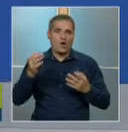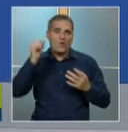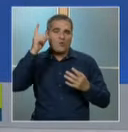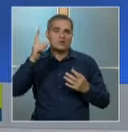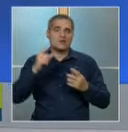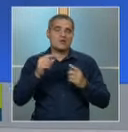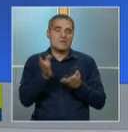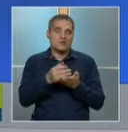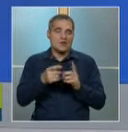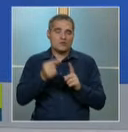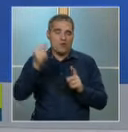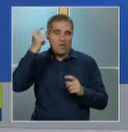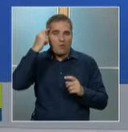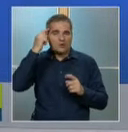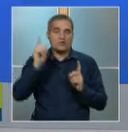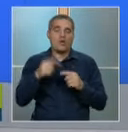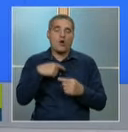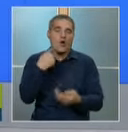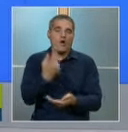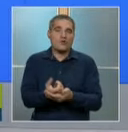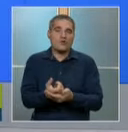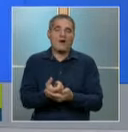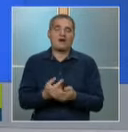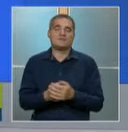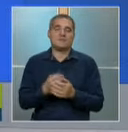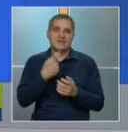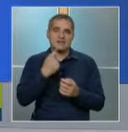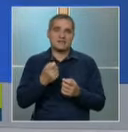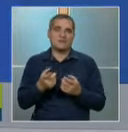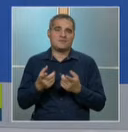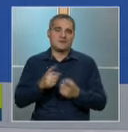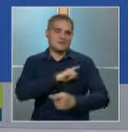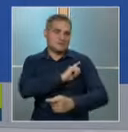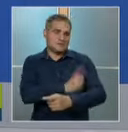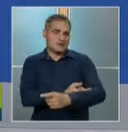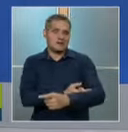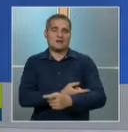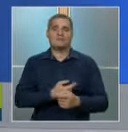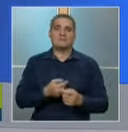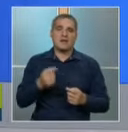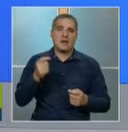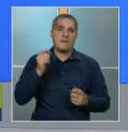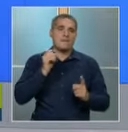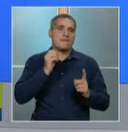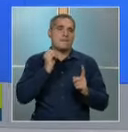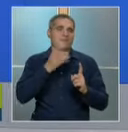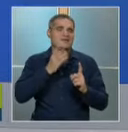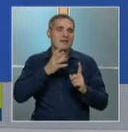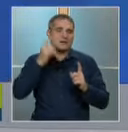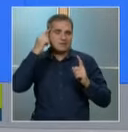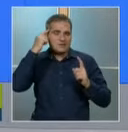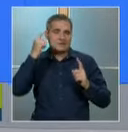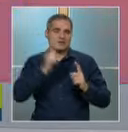на мозъка ти, която отговаря за, нали, сещате ли се, силата, психическата сила за това